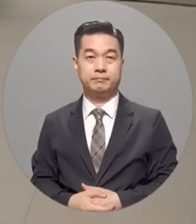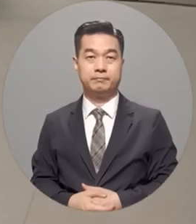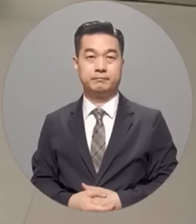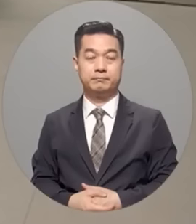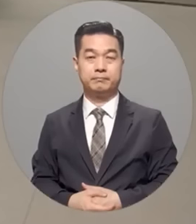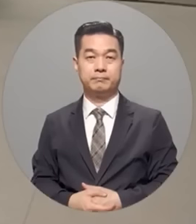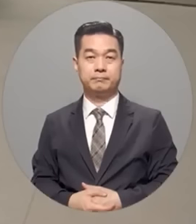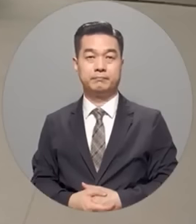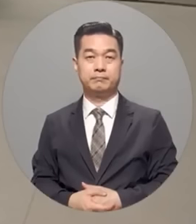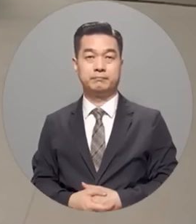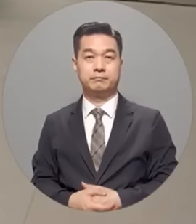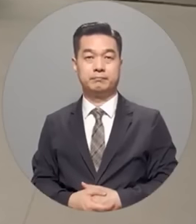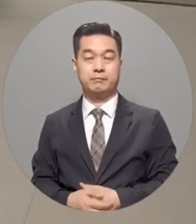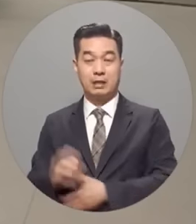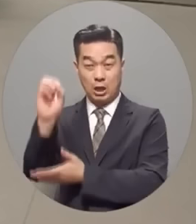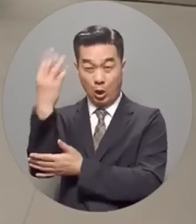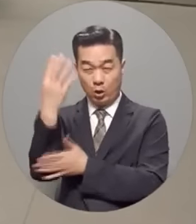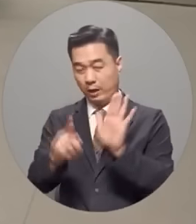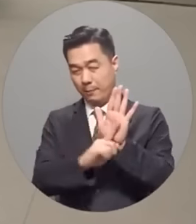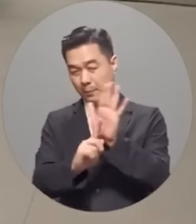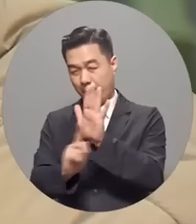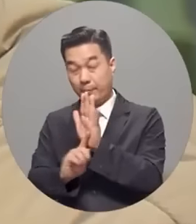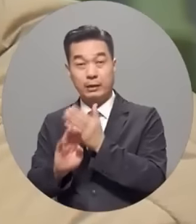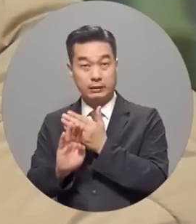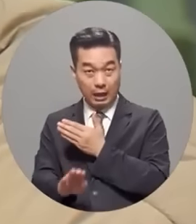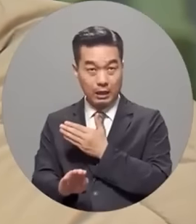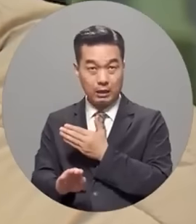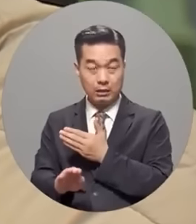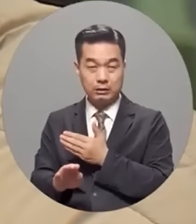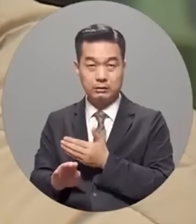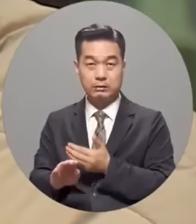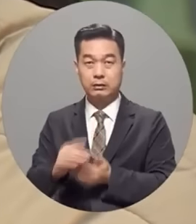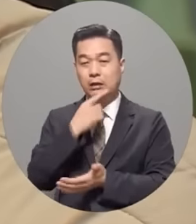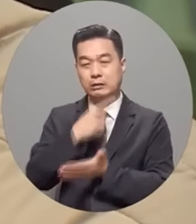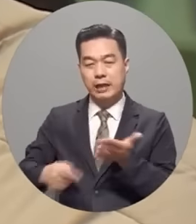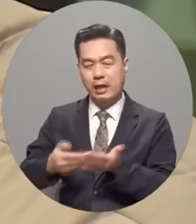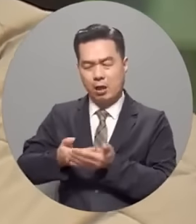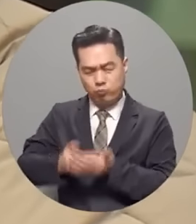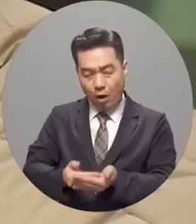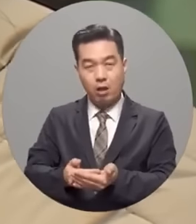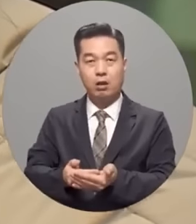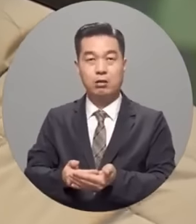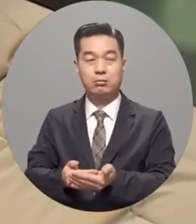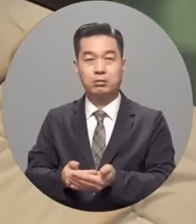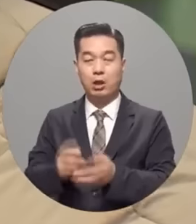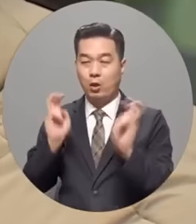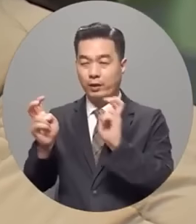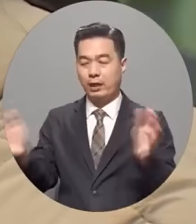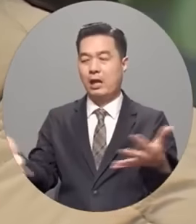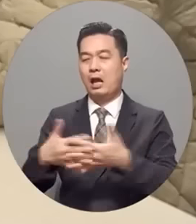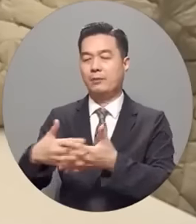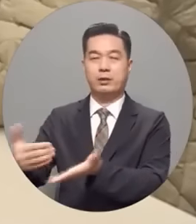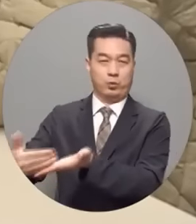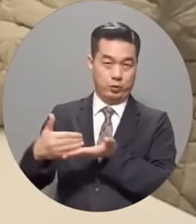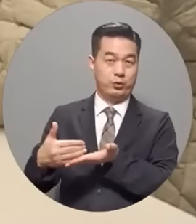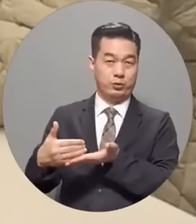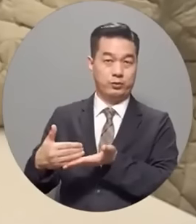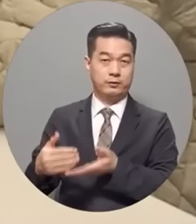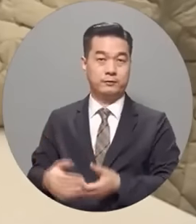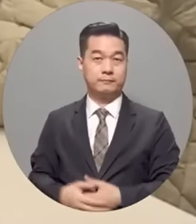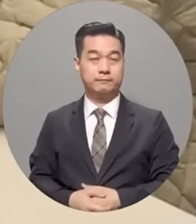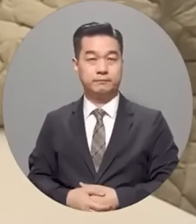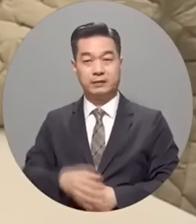사고가 언론에 대대적으로 보도되고 중대로 수사를 받게 된 회사가 비를 요구하고 선 겁니다